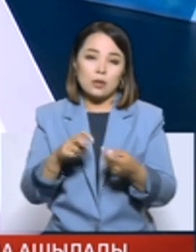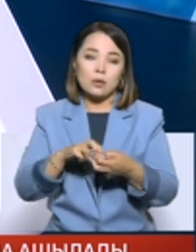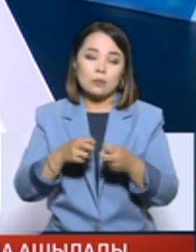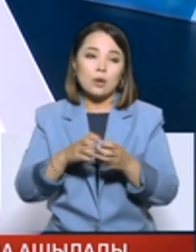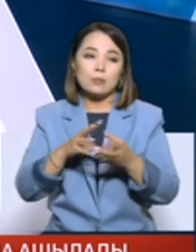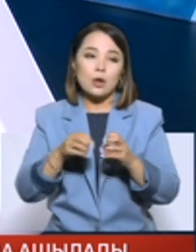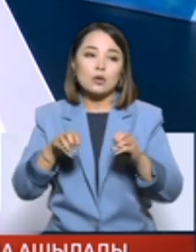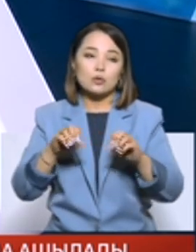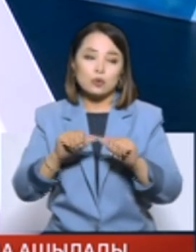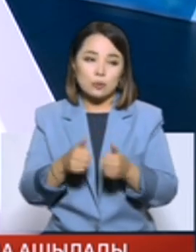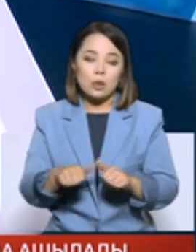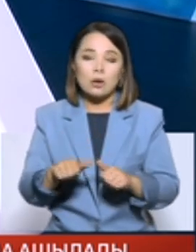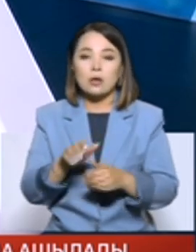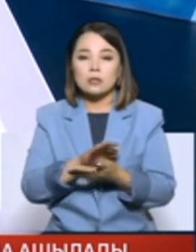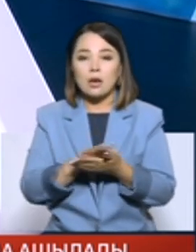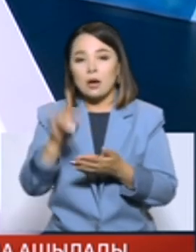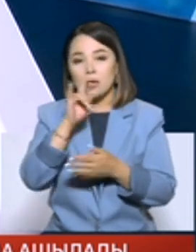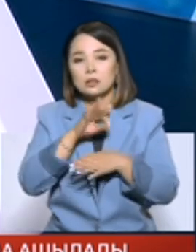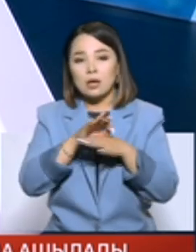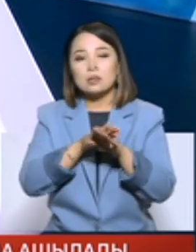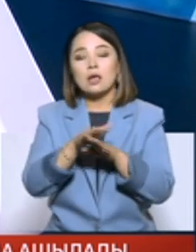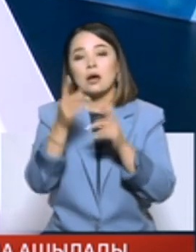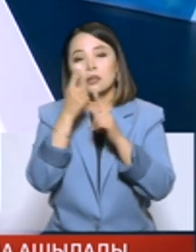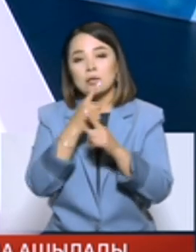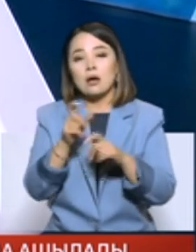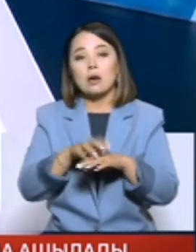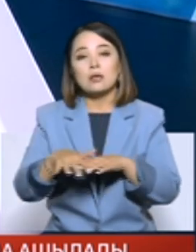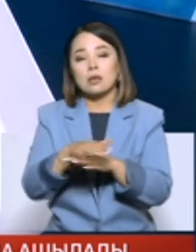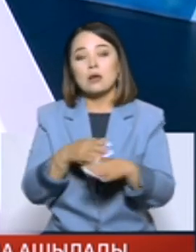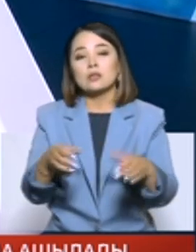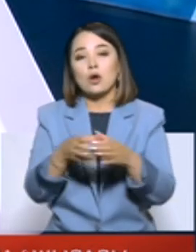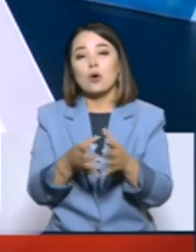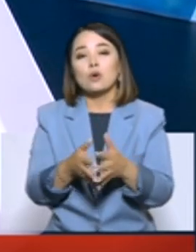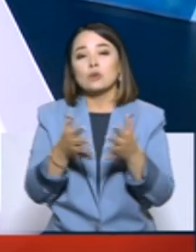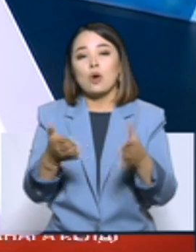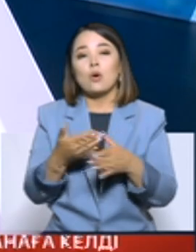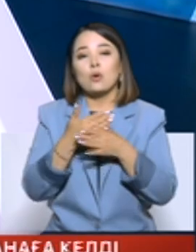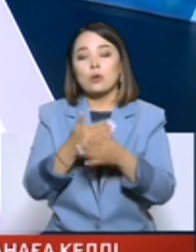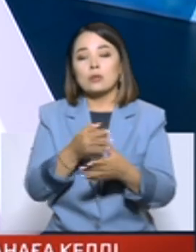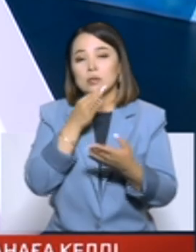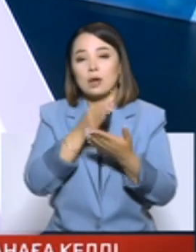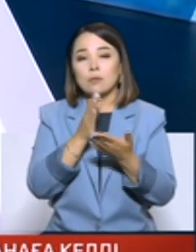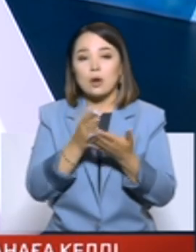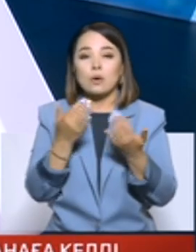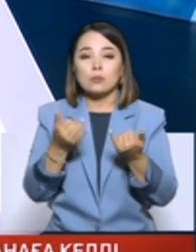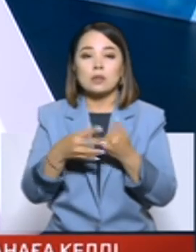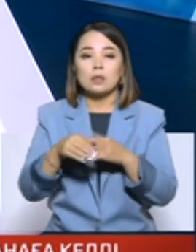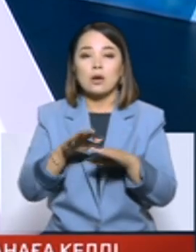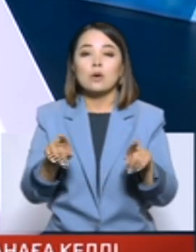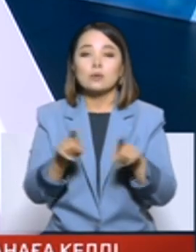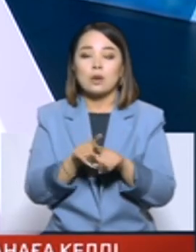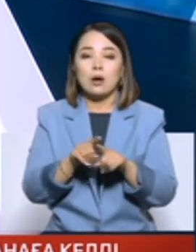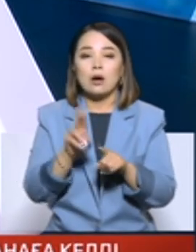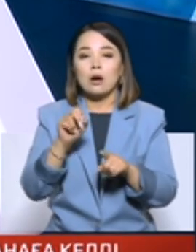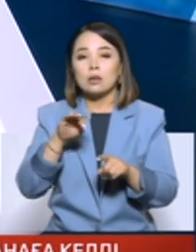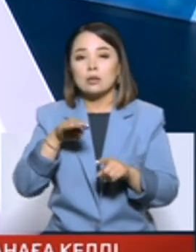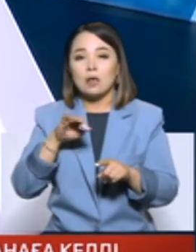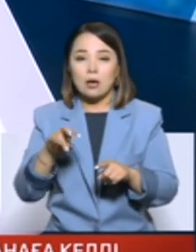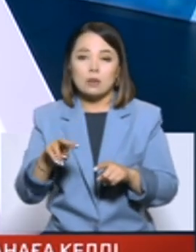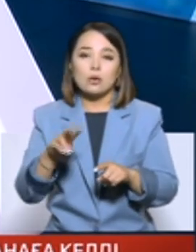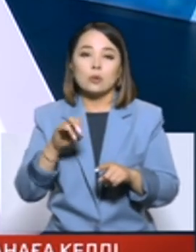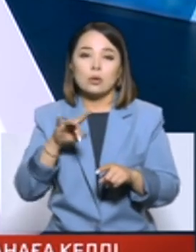елімізде Таза Қазақстан жалпы халықтық акциясы жарияланып, халық тарапынан үлкен қолдауға ие болды. Бүгін аймақтарда Қаратал, Нұра